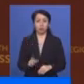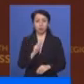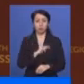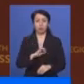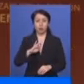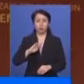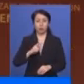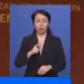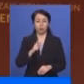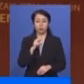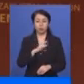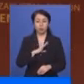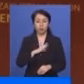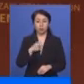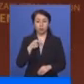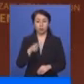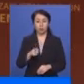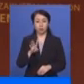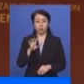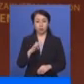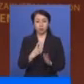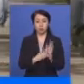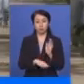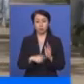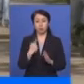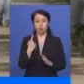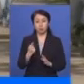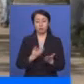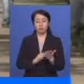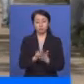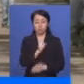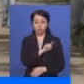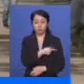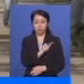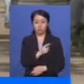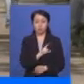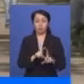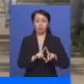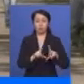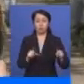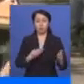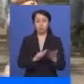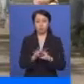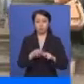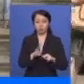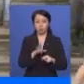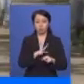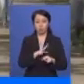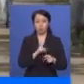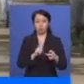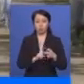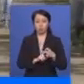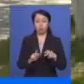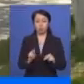то в июне их численность возросла до 1491. Для возмещения медицинским организациям всех затрат, которые связаны с